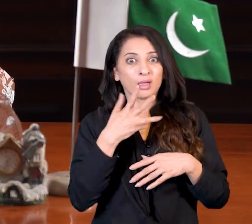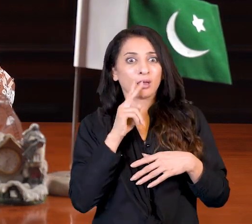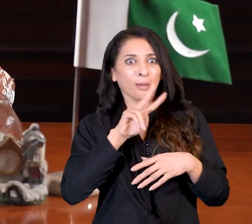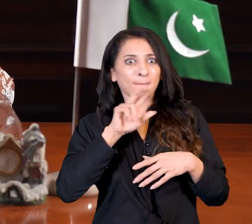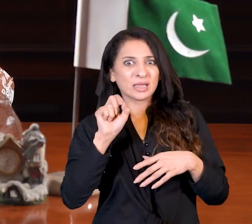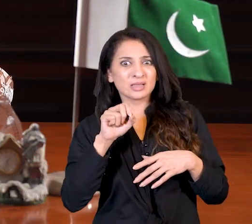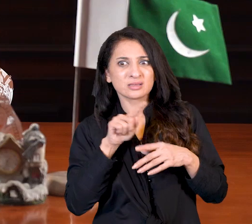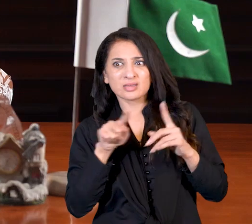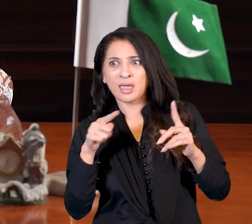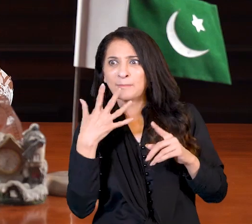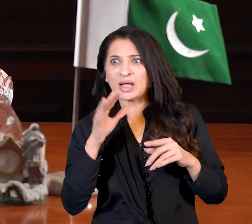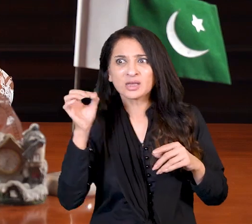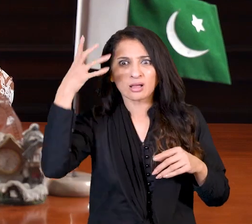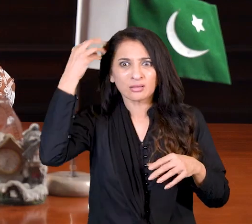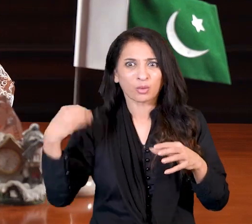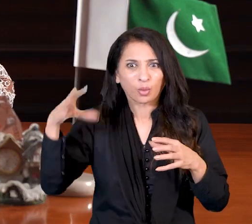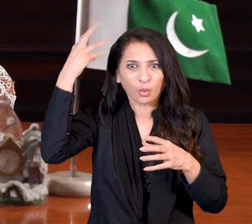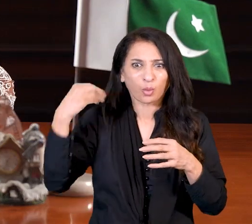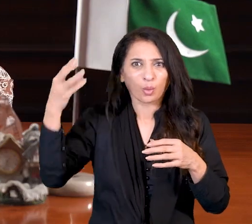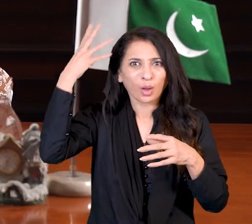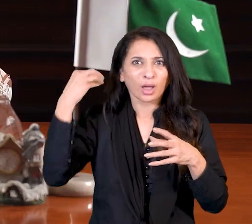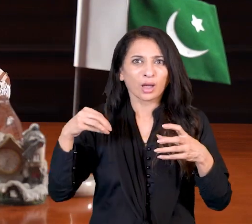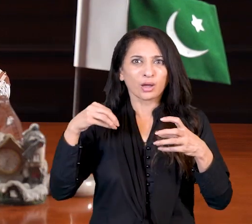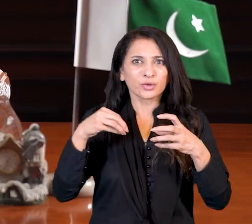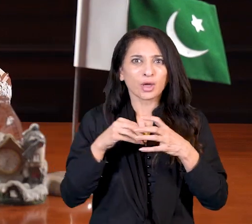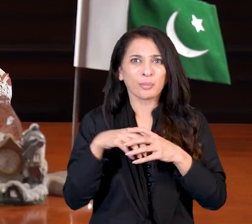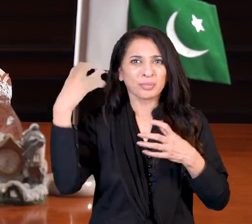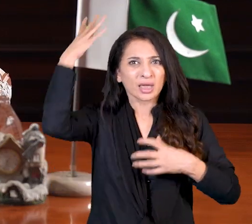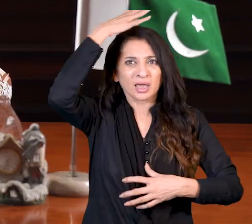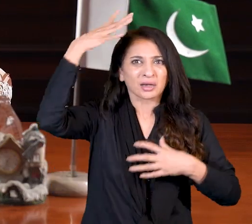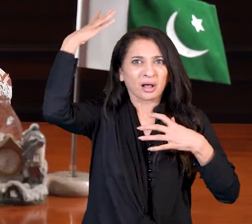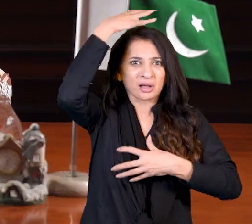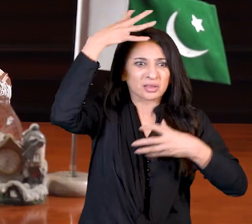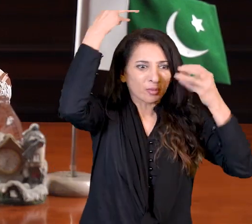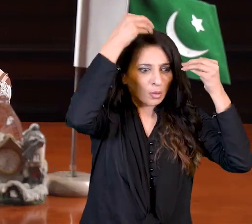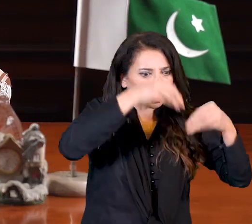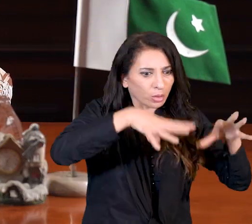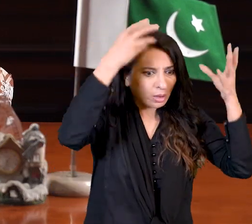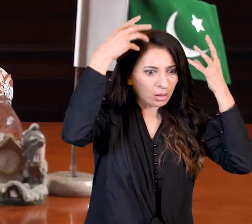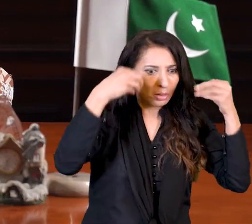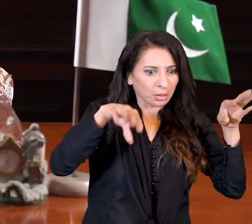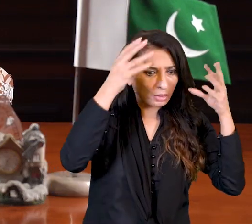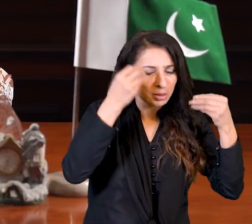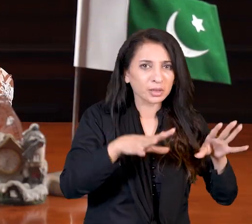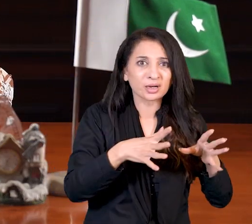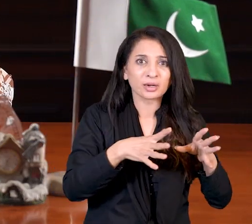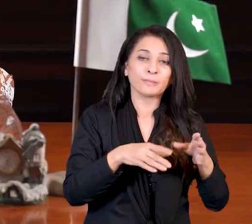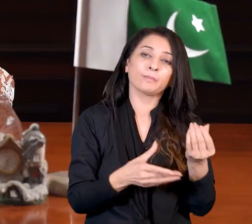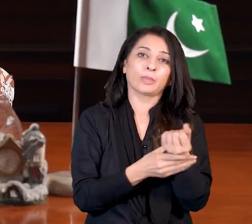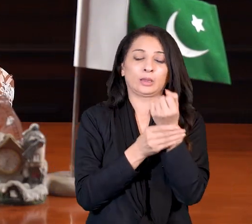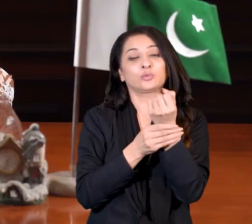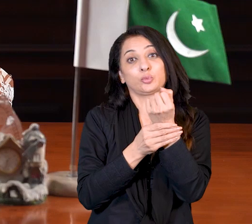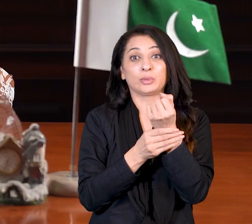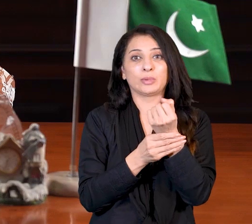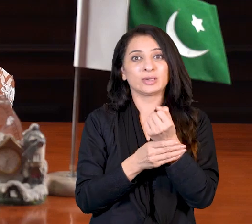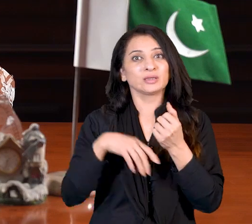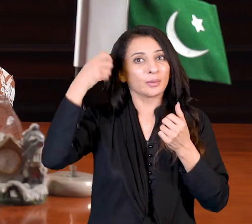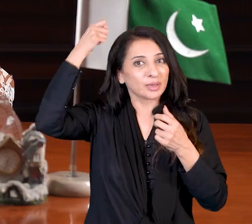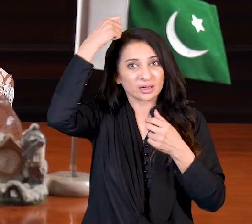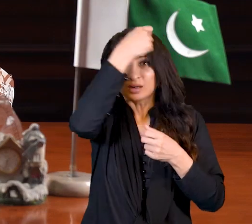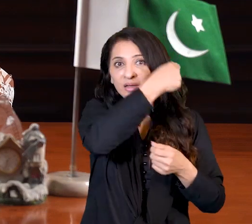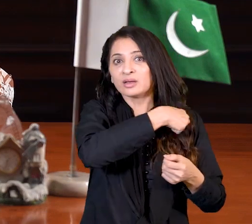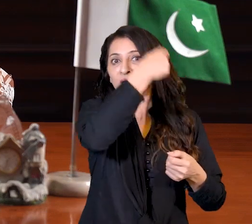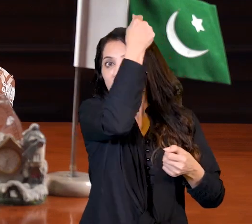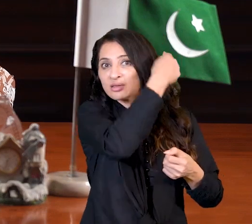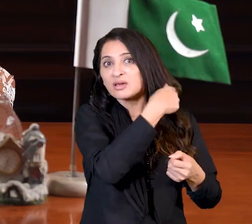कि जब शावर ले रहे हैं तो सिंक में बाल, या फिर जब सो के उठते हैं पिलो पे बाल गिरे हुए हैं, ब्रश करते हुए, कंघी करते हुए बहुत सारे